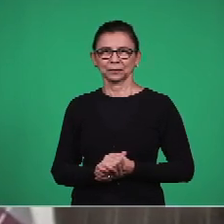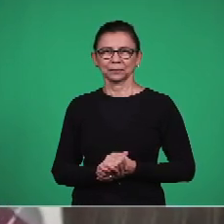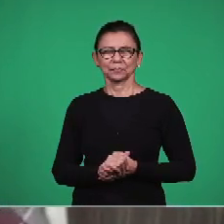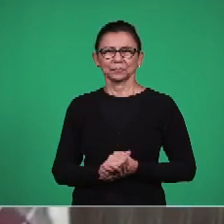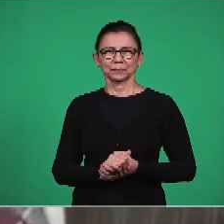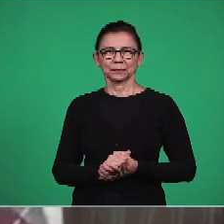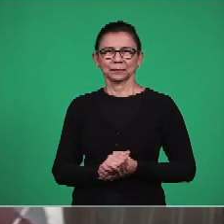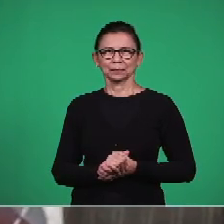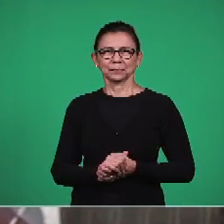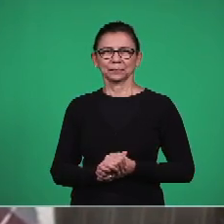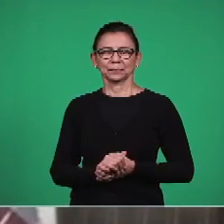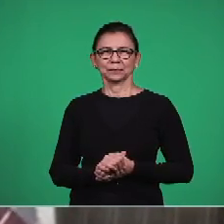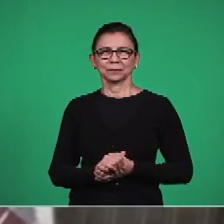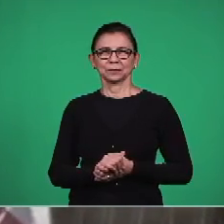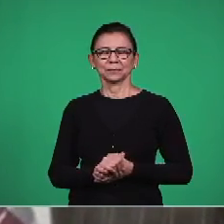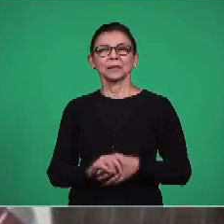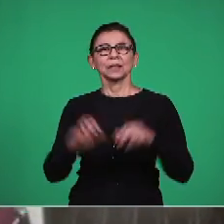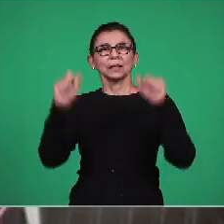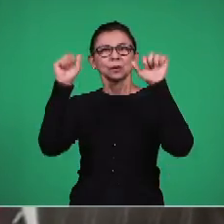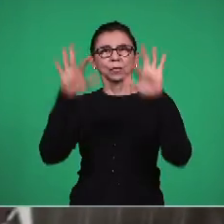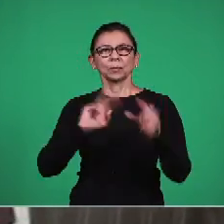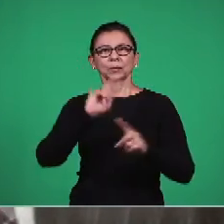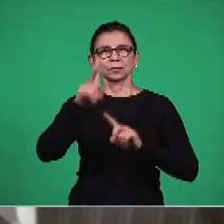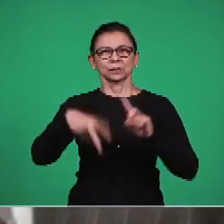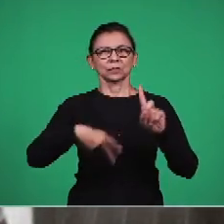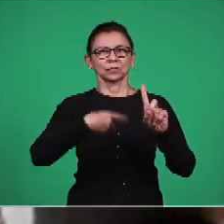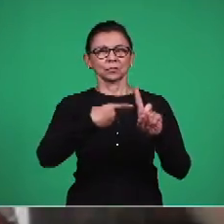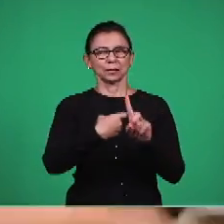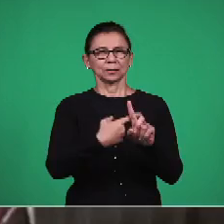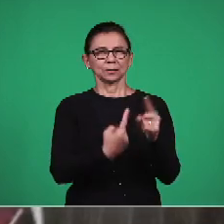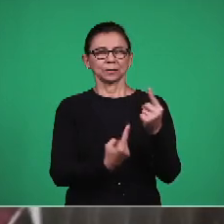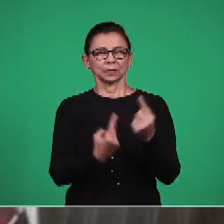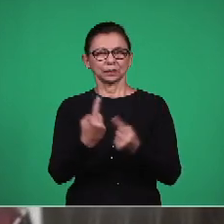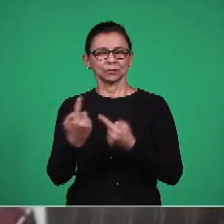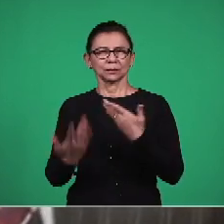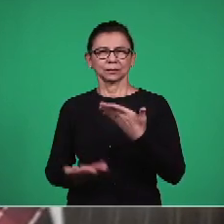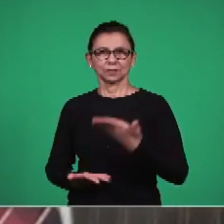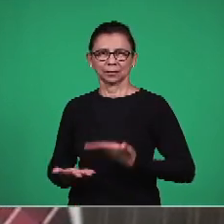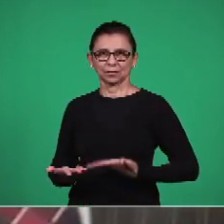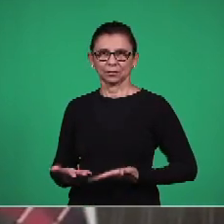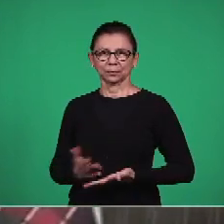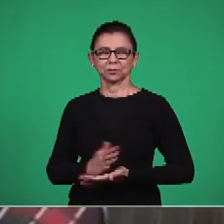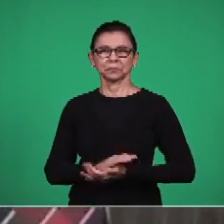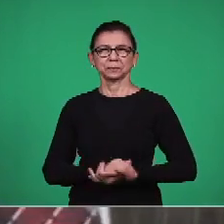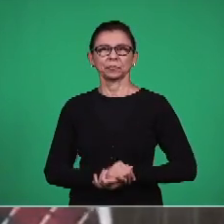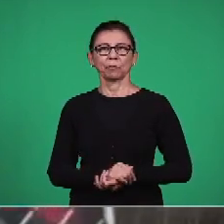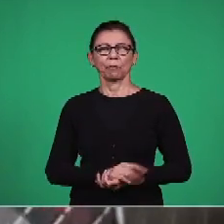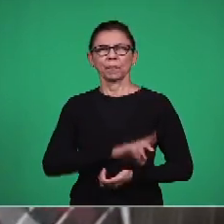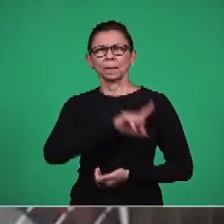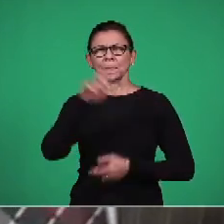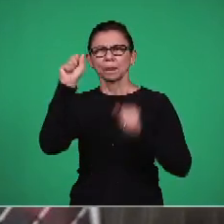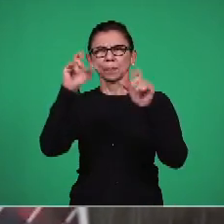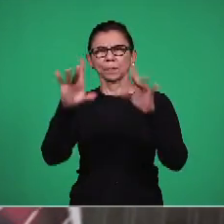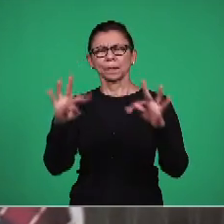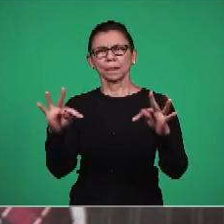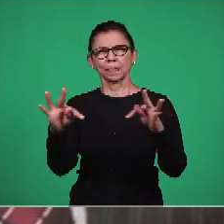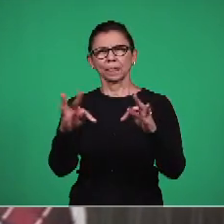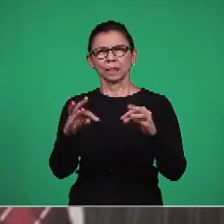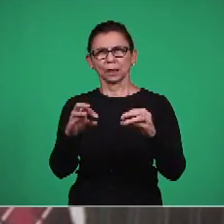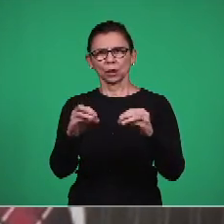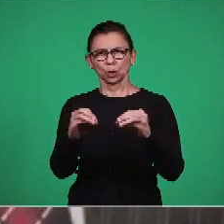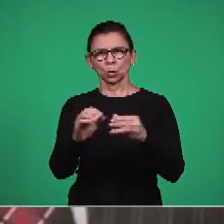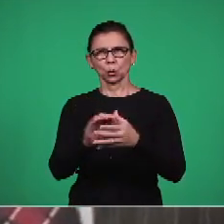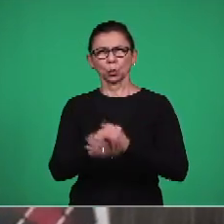compactada, grande e superabundante. Господь с вами во все дни. O Senhor seja convosco em todos До os скончания dias, века.